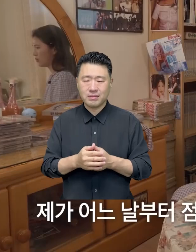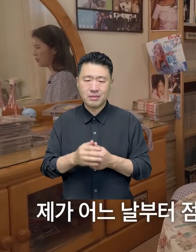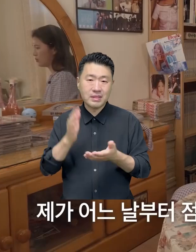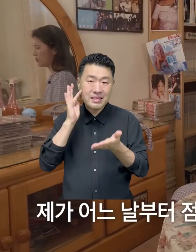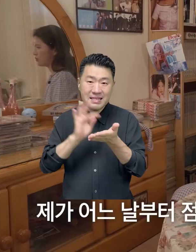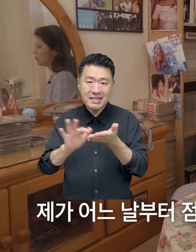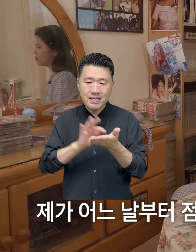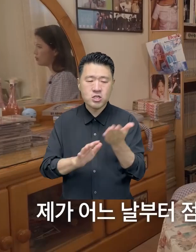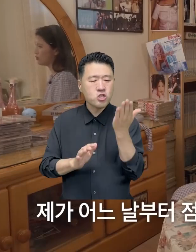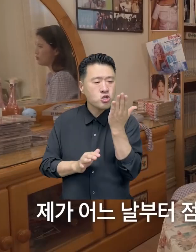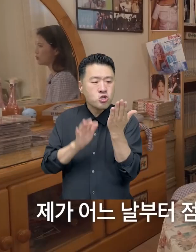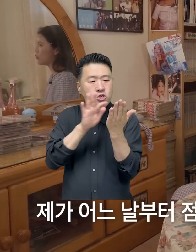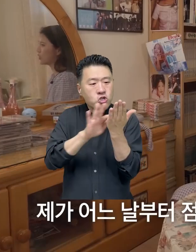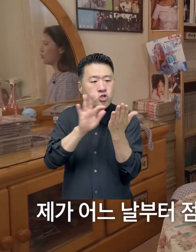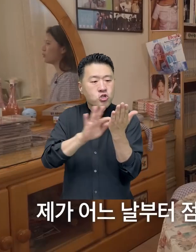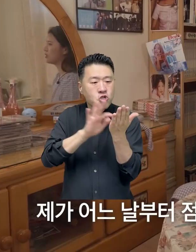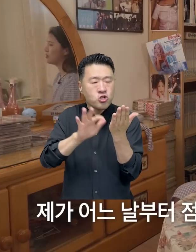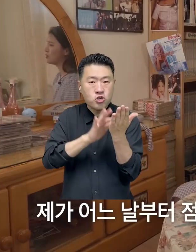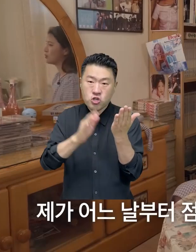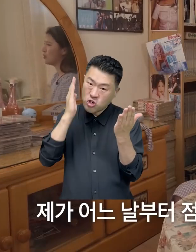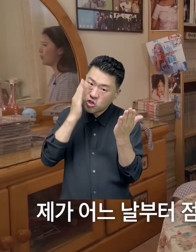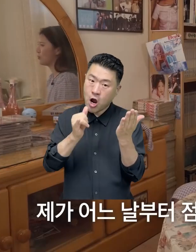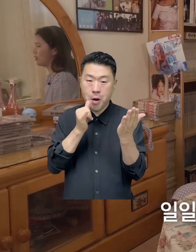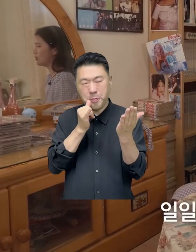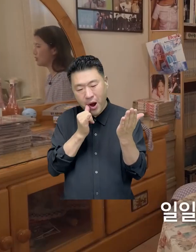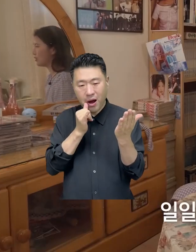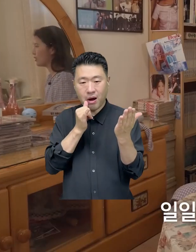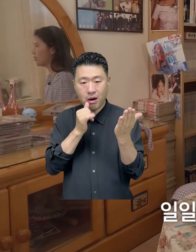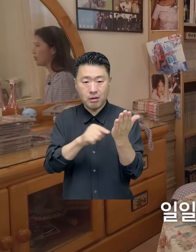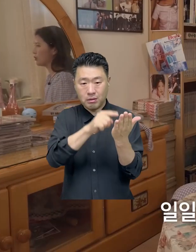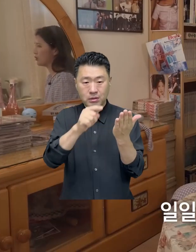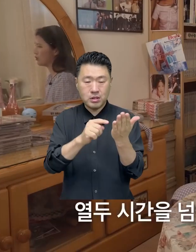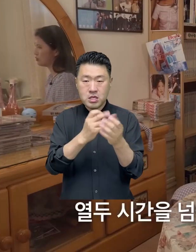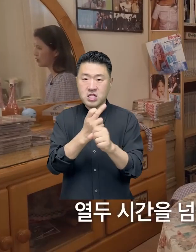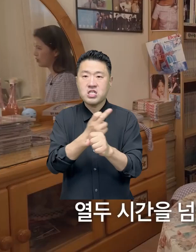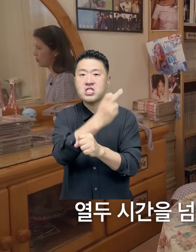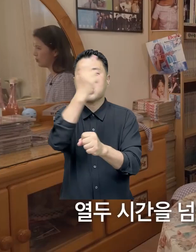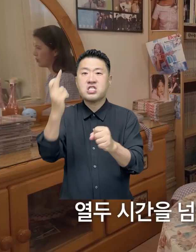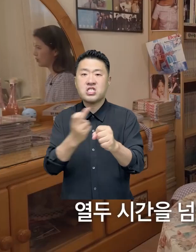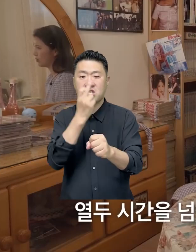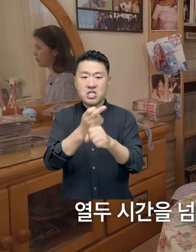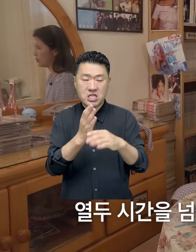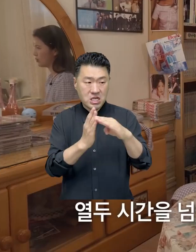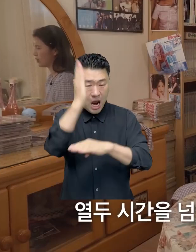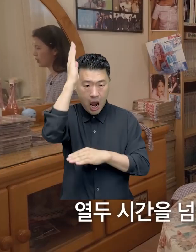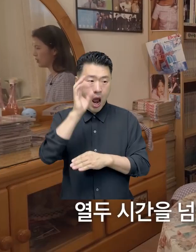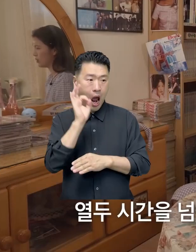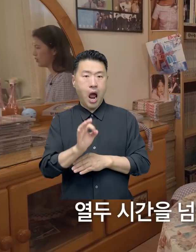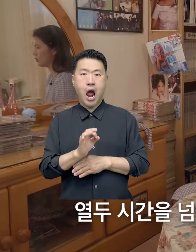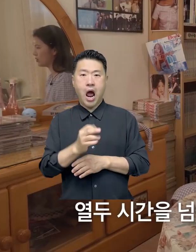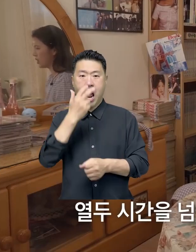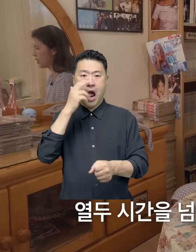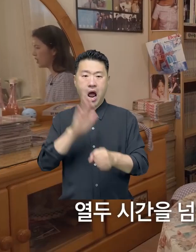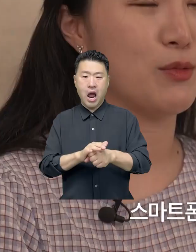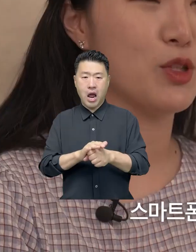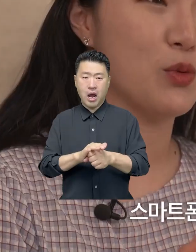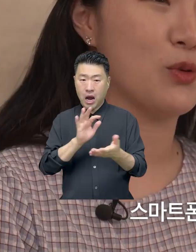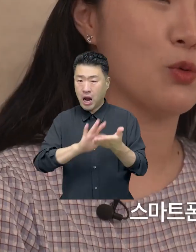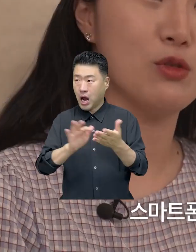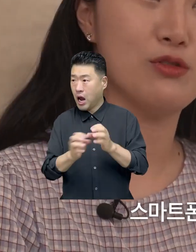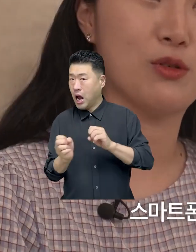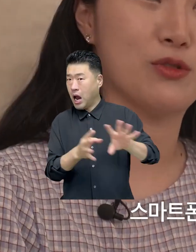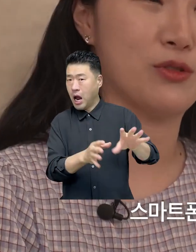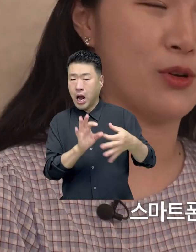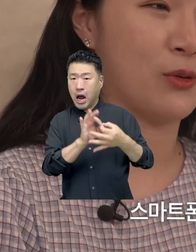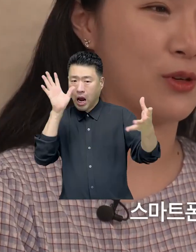날부터 점점 스마트폰 중독이 너무 심해져서 일일 스크린 타임이 거의 12시간을 넘어가는 지경에까지 이르렀는데